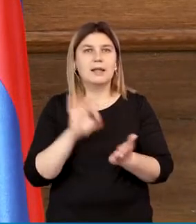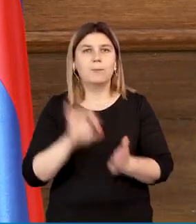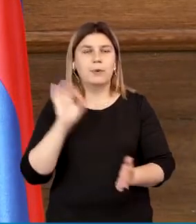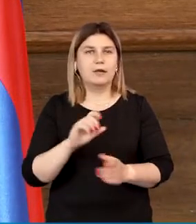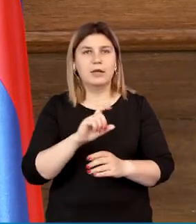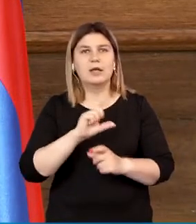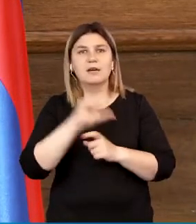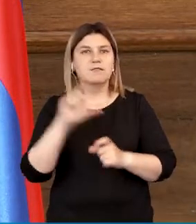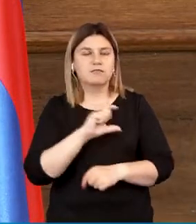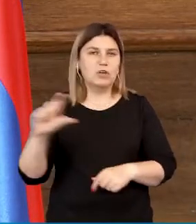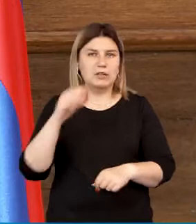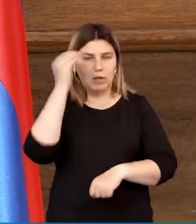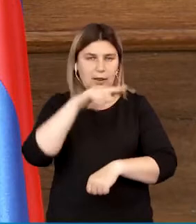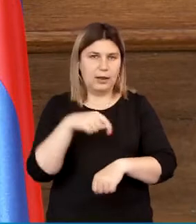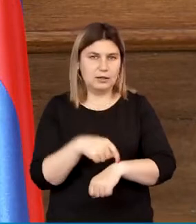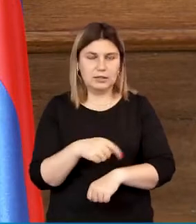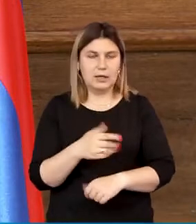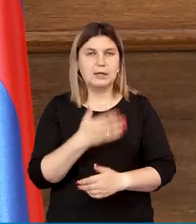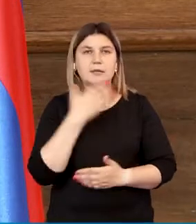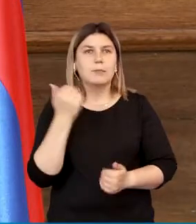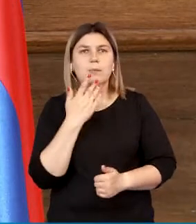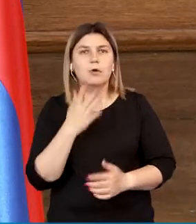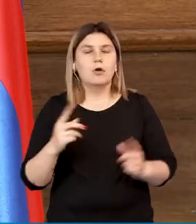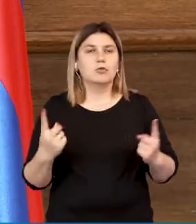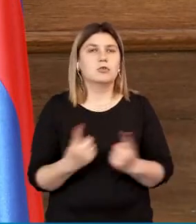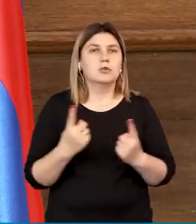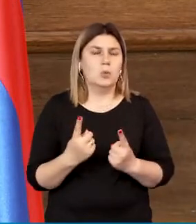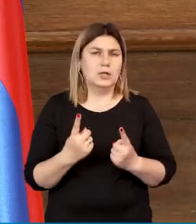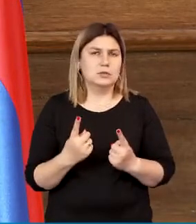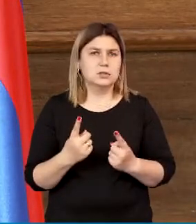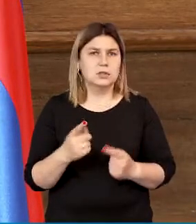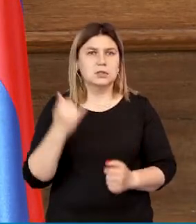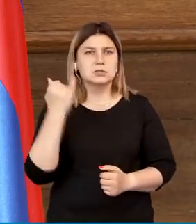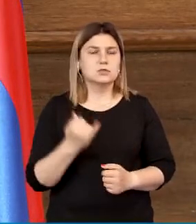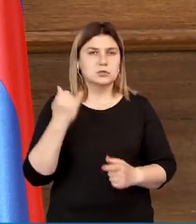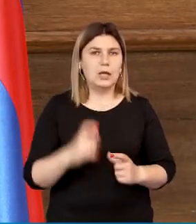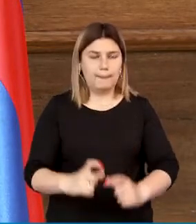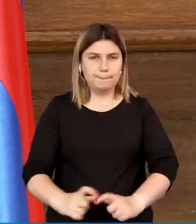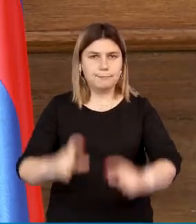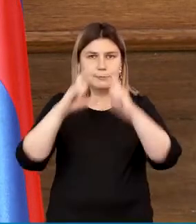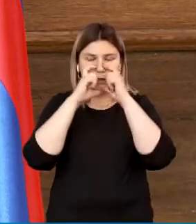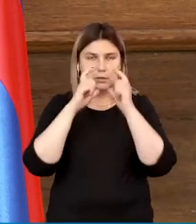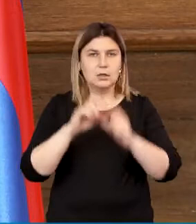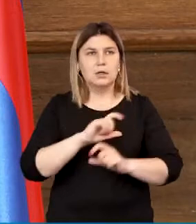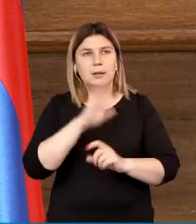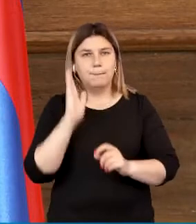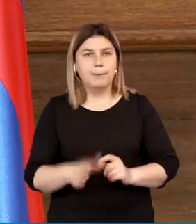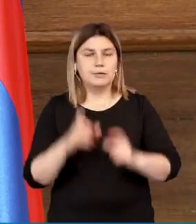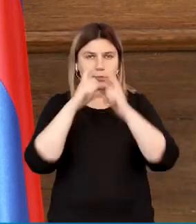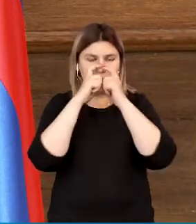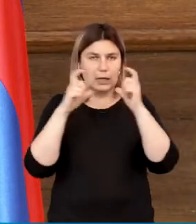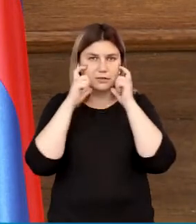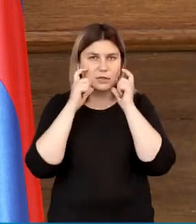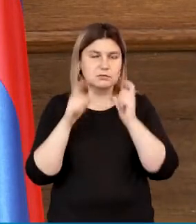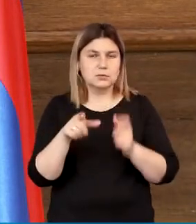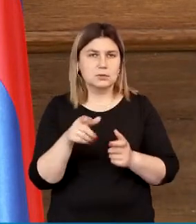w trakcie zajęć lekcyjnych, więc nie ma mowy o sytuacji, w której dziecko założy maseczkę i będzie przy tej maseczce